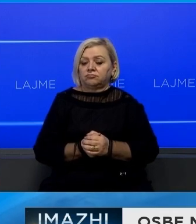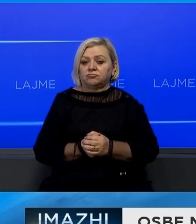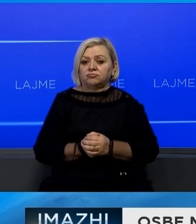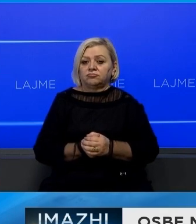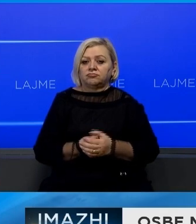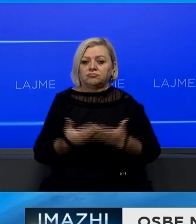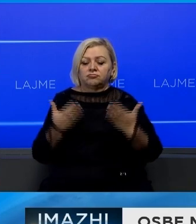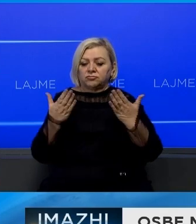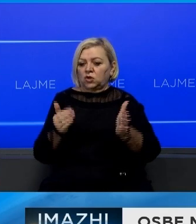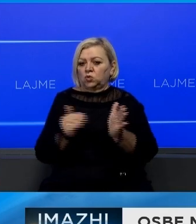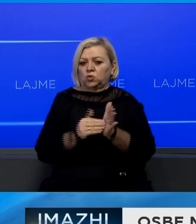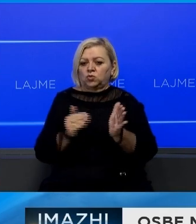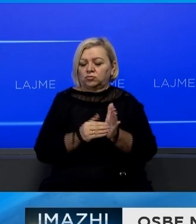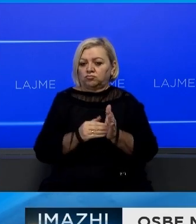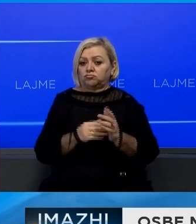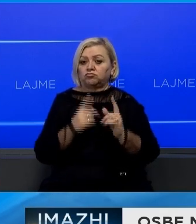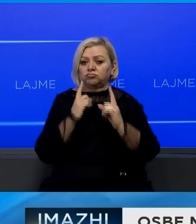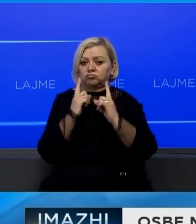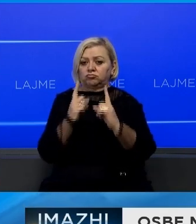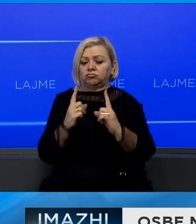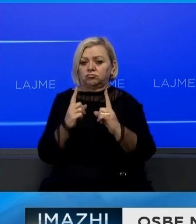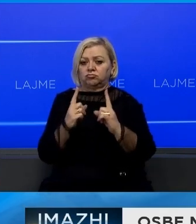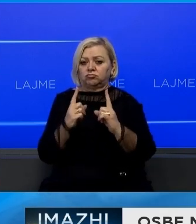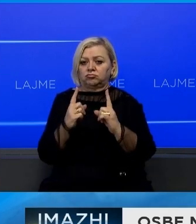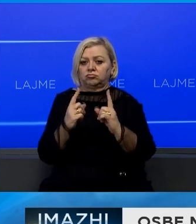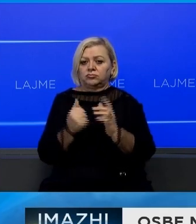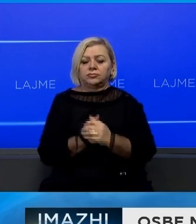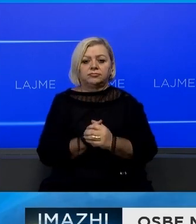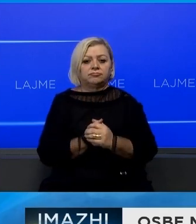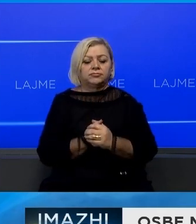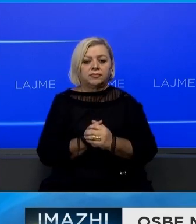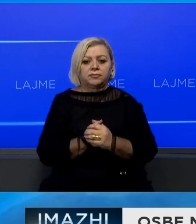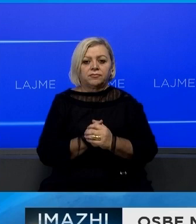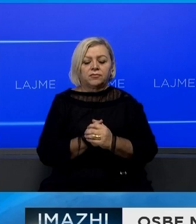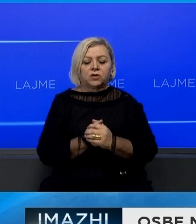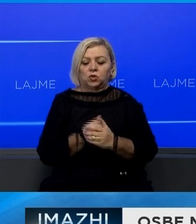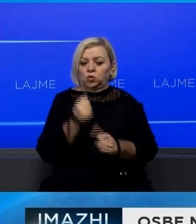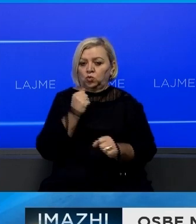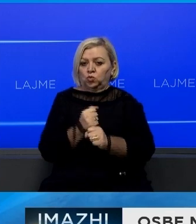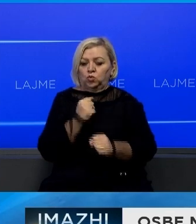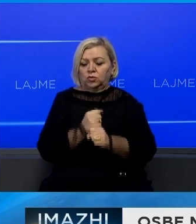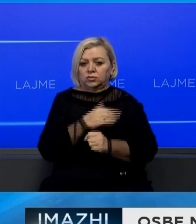nuk është se duhet të qëndrojmë tashmë pa lëvizur.